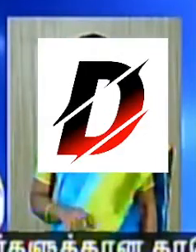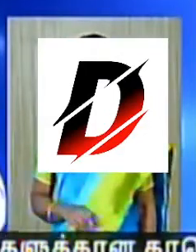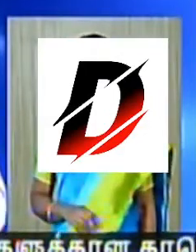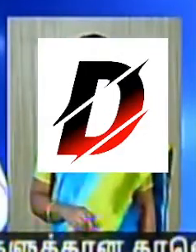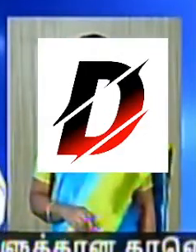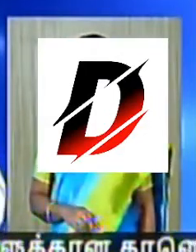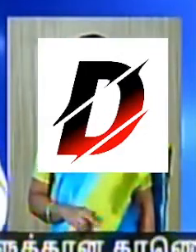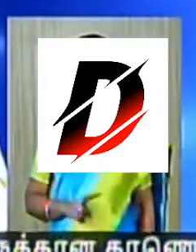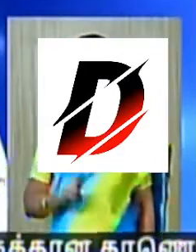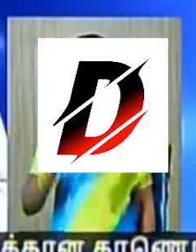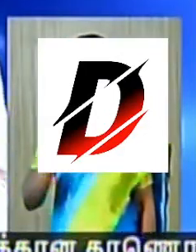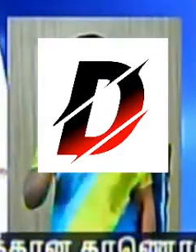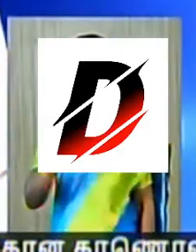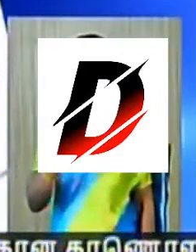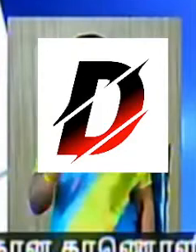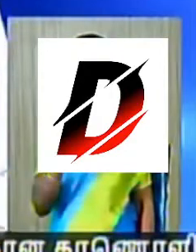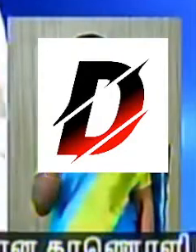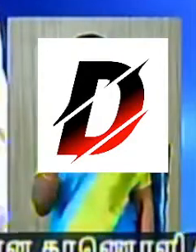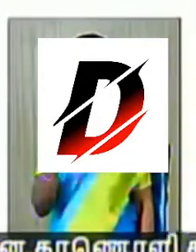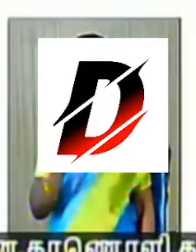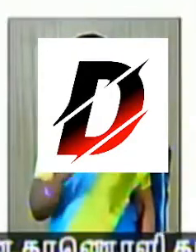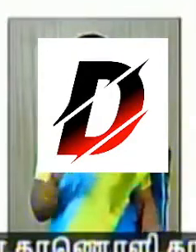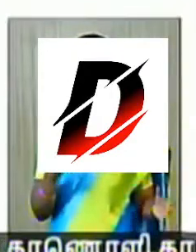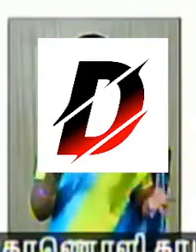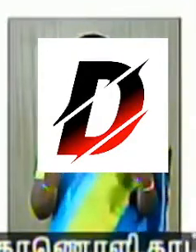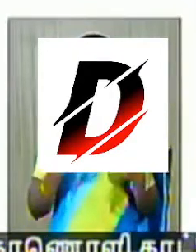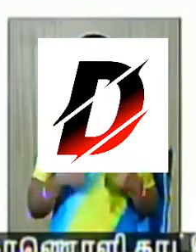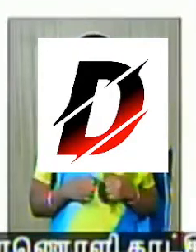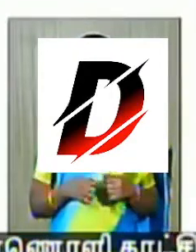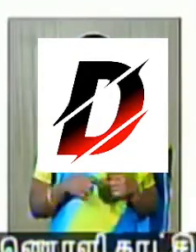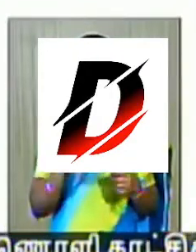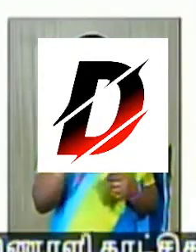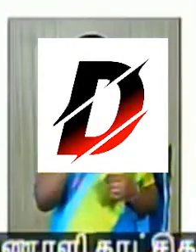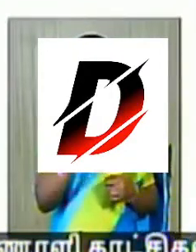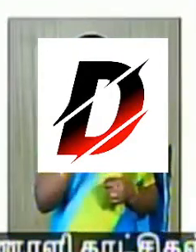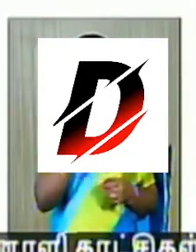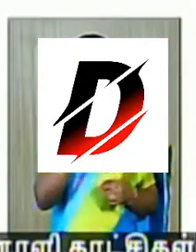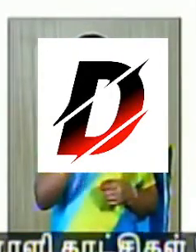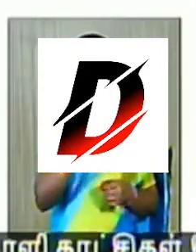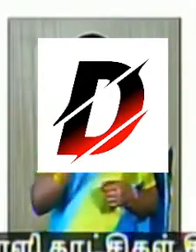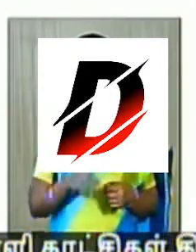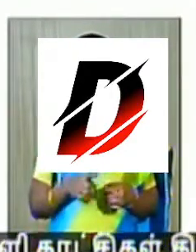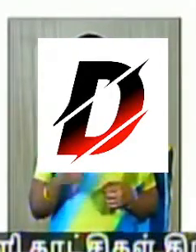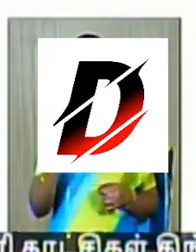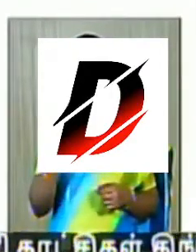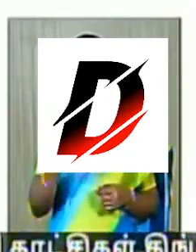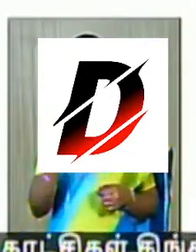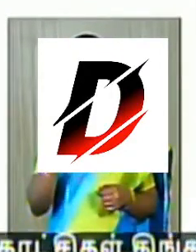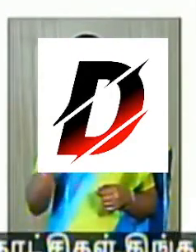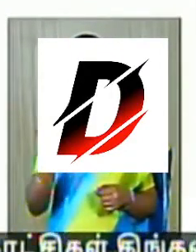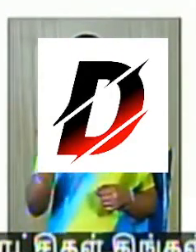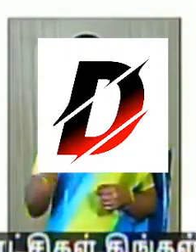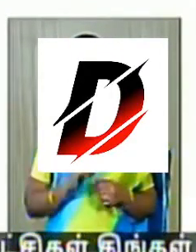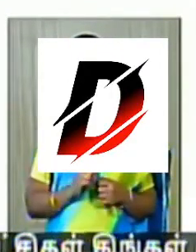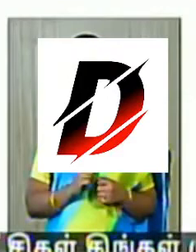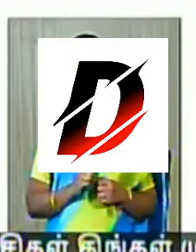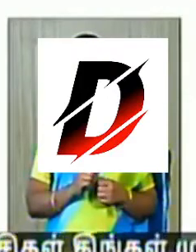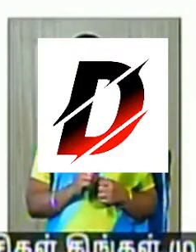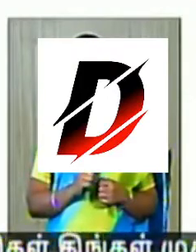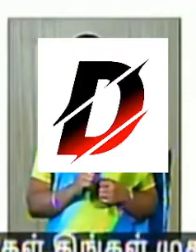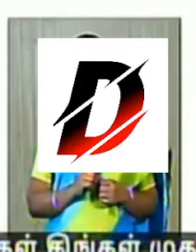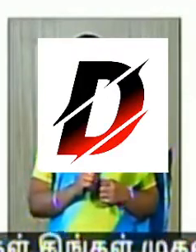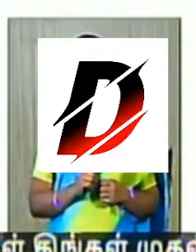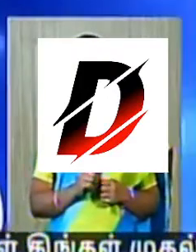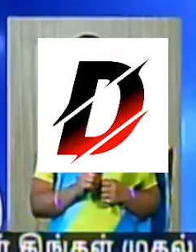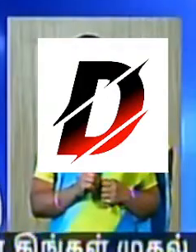இப்போ ரெண்டு நம்பர் எடுத்துக்கல, அந்த ரெண்டு எண்களை பெருக்கினால் -4 -5 பெருக்கிட்டோம். பெருக்கினா 20 கிடைக்கும், கூட்டினால்